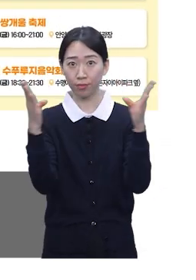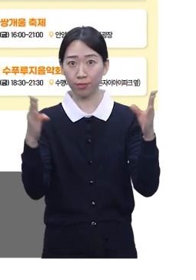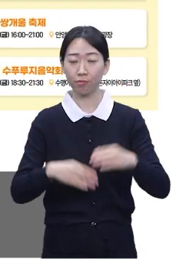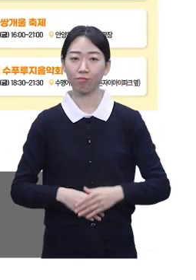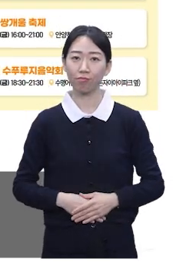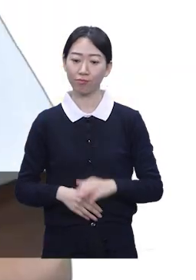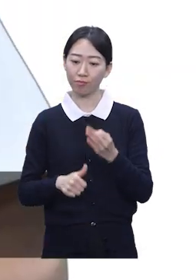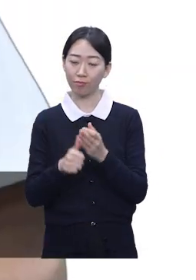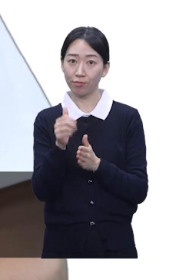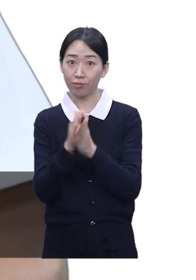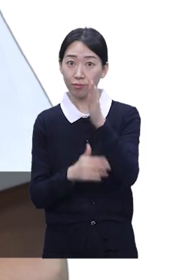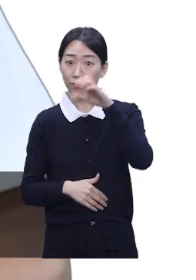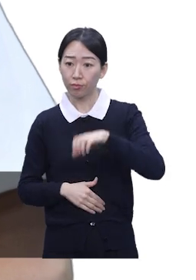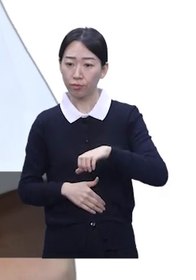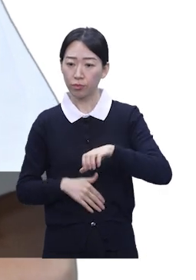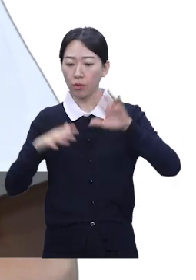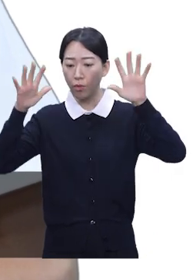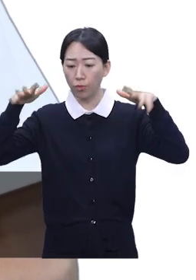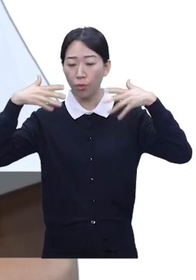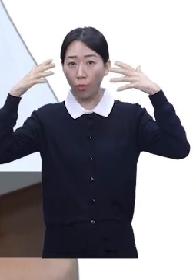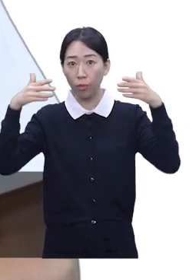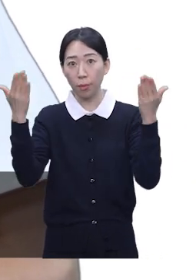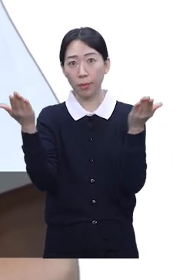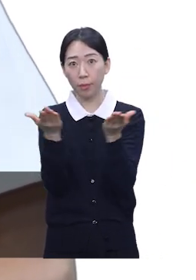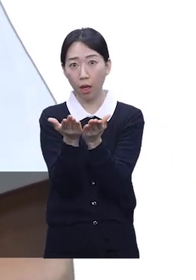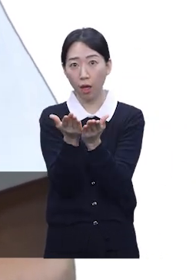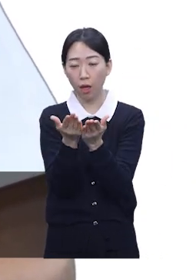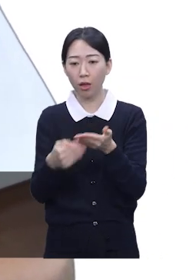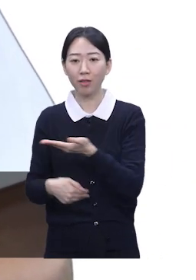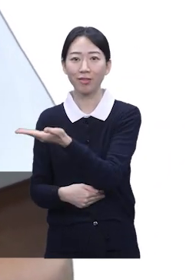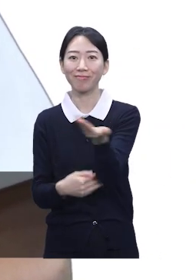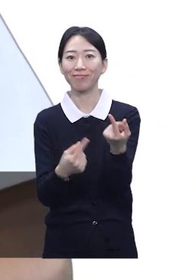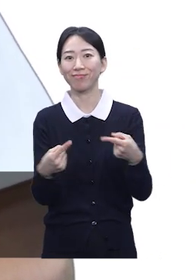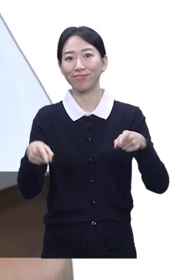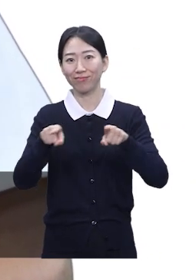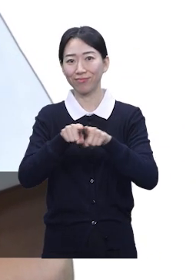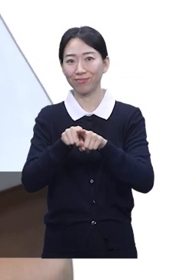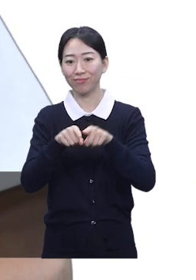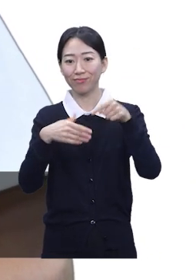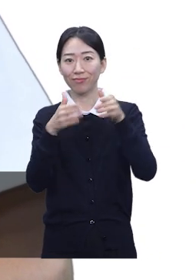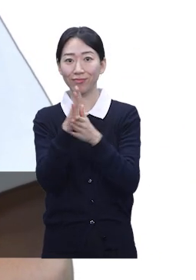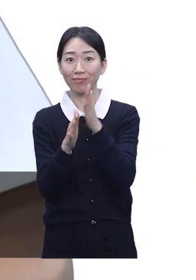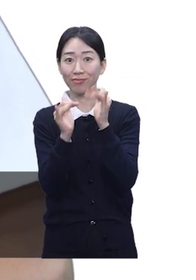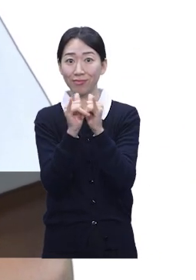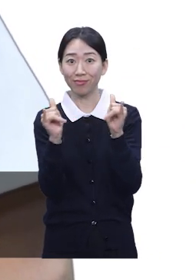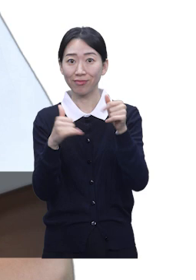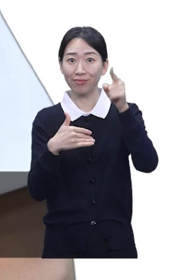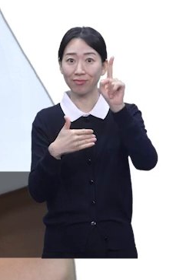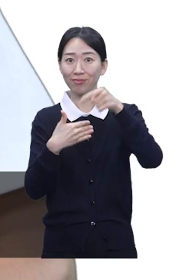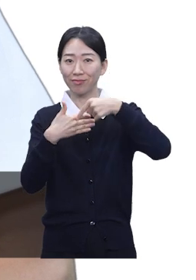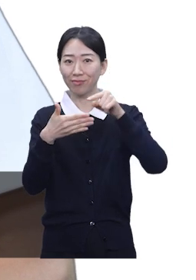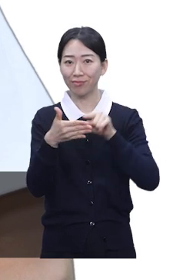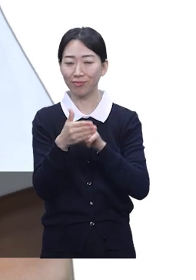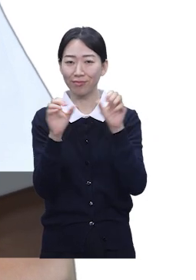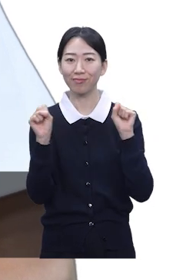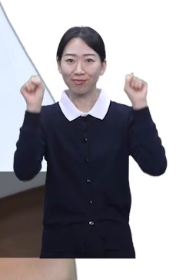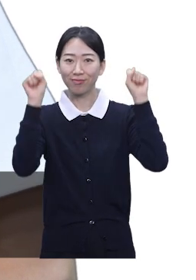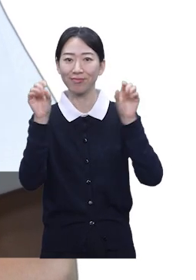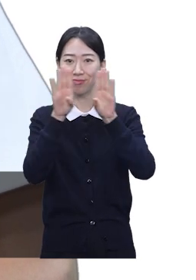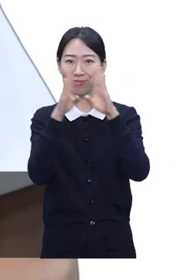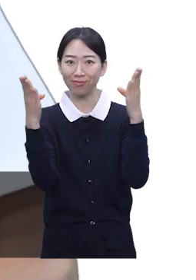열리고 있는데요. 이 안양시에서도 청명한 가을 하늘 아래 시민들과 함께하는 시민 한마음 체육대회가